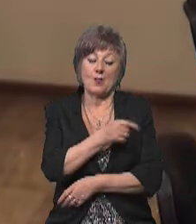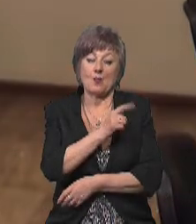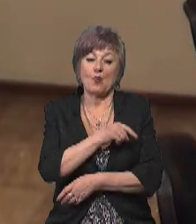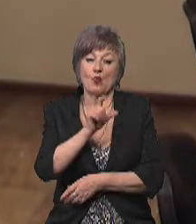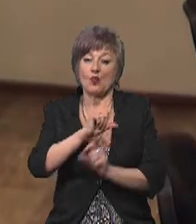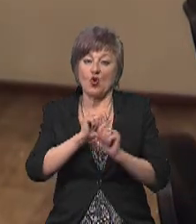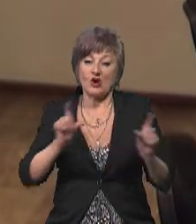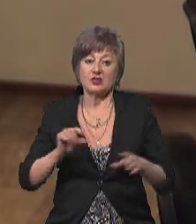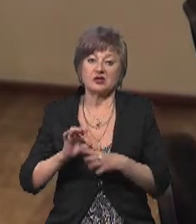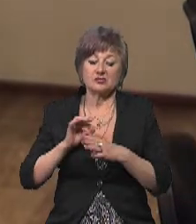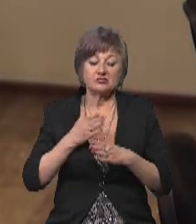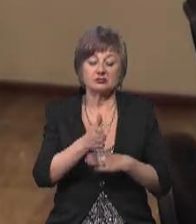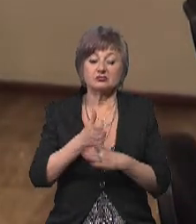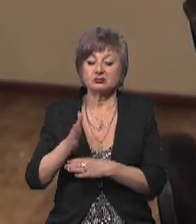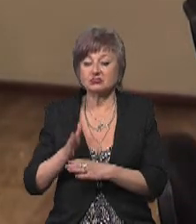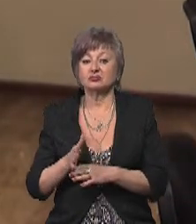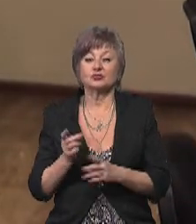по лікарням бігаємо, і